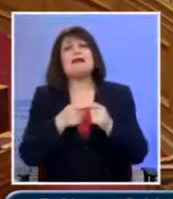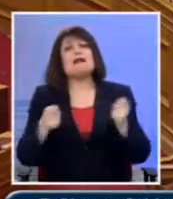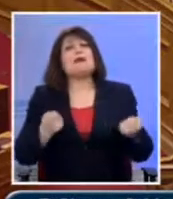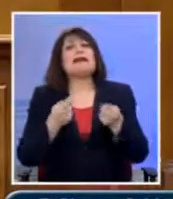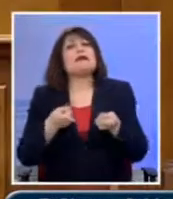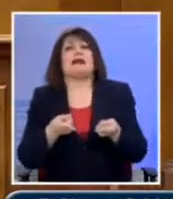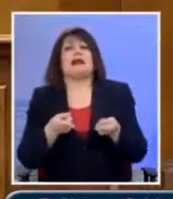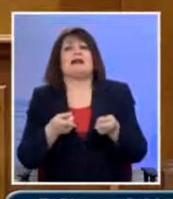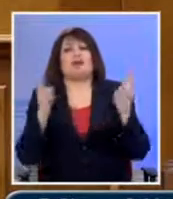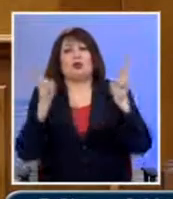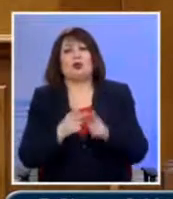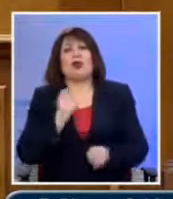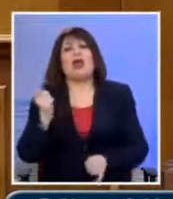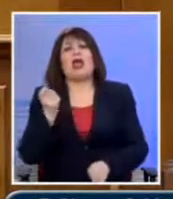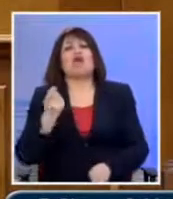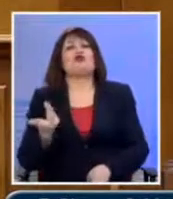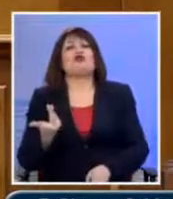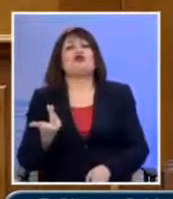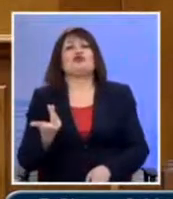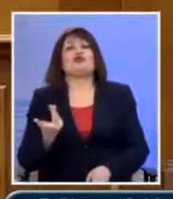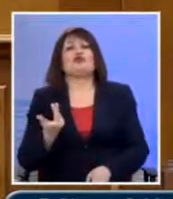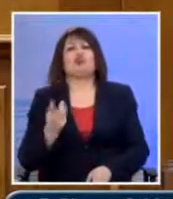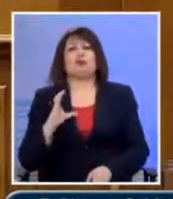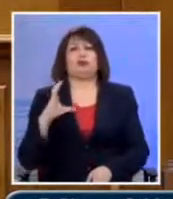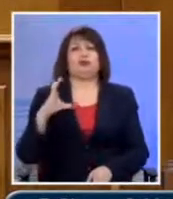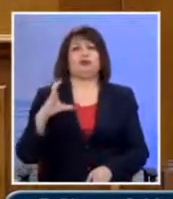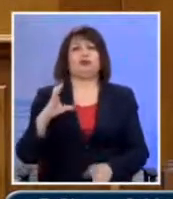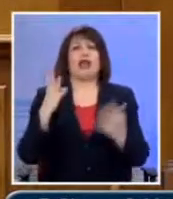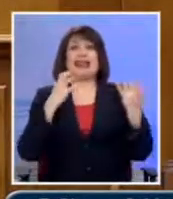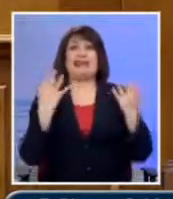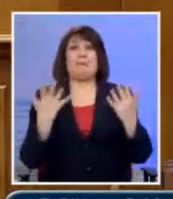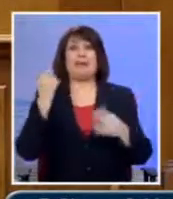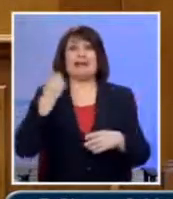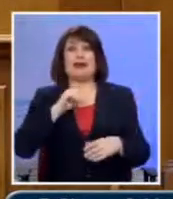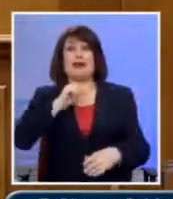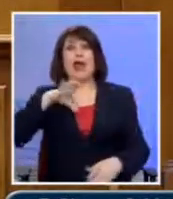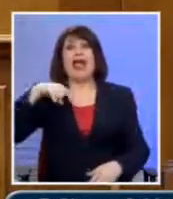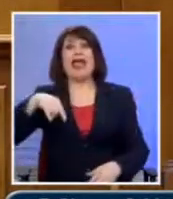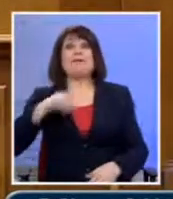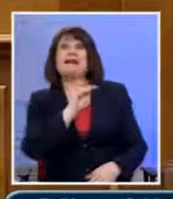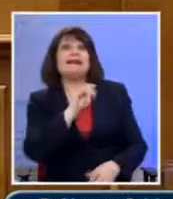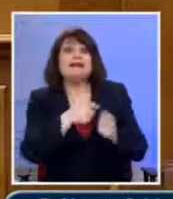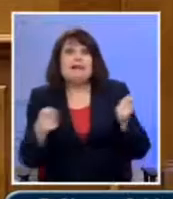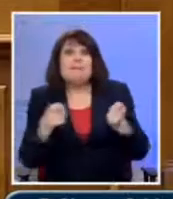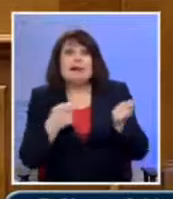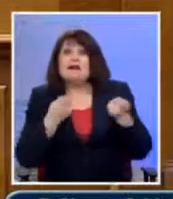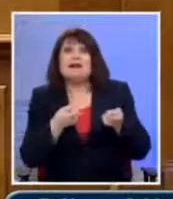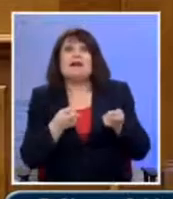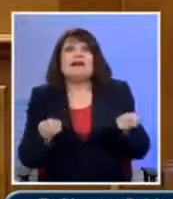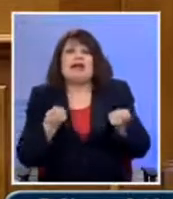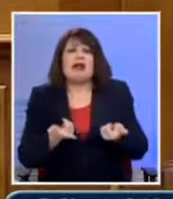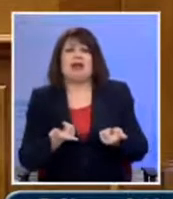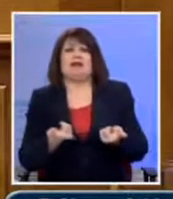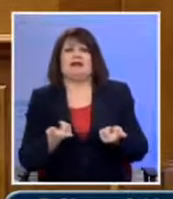να μειώσετε το χρέος που ήδη από τότε είχε ξεπαταχτεί πολύ ψηλά, στο 95% του ΑΕΠ? Τι μέτρα παίρνετε? Πότε θα πάρετε μέτρα?